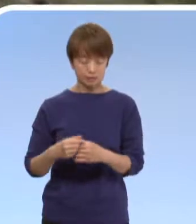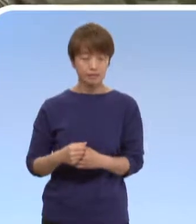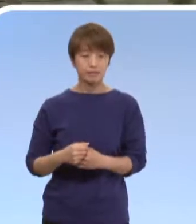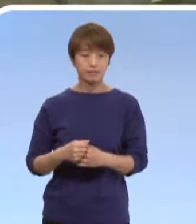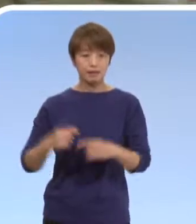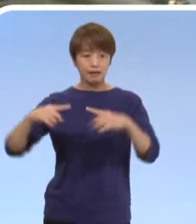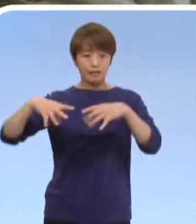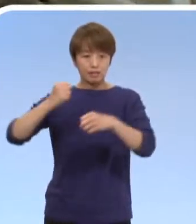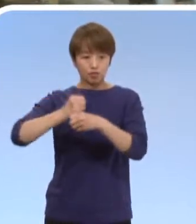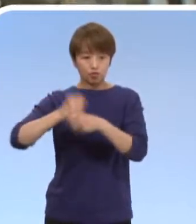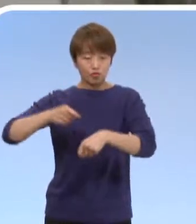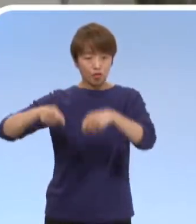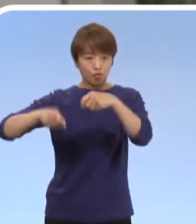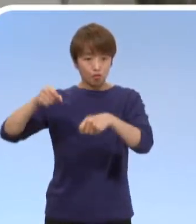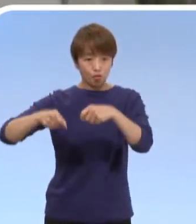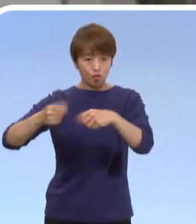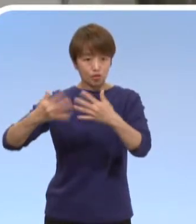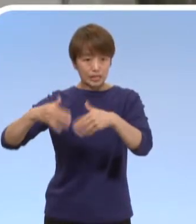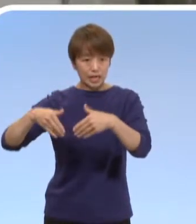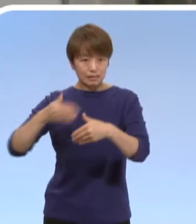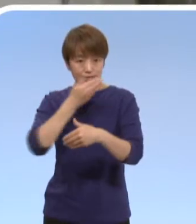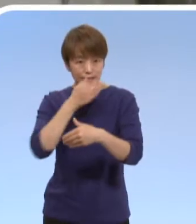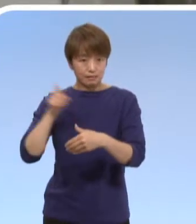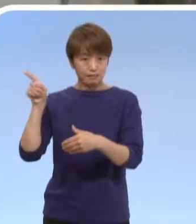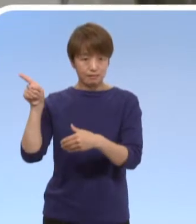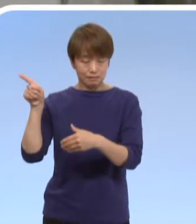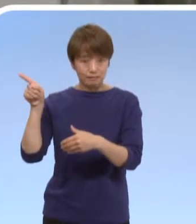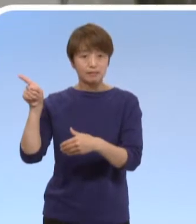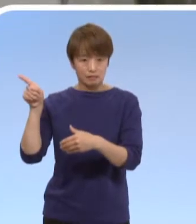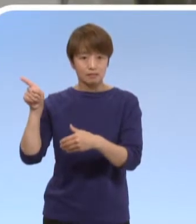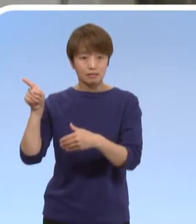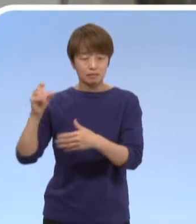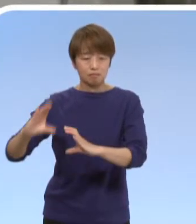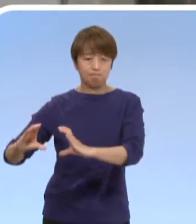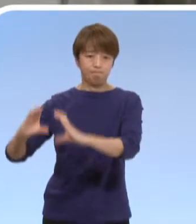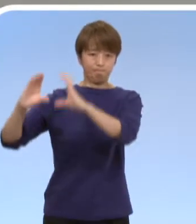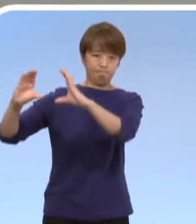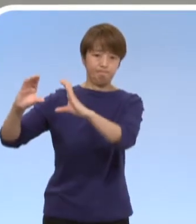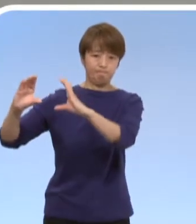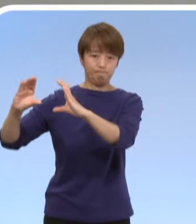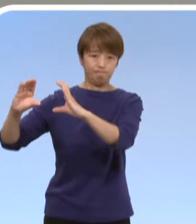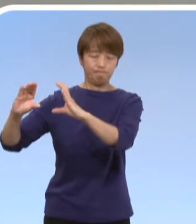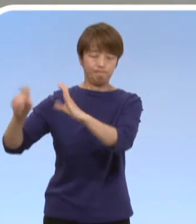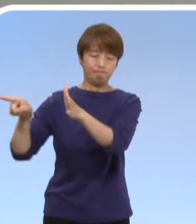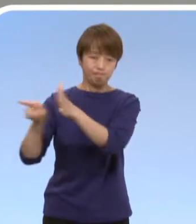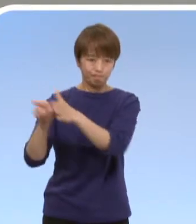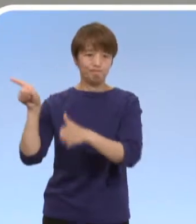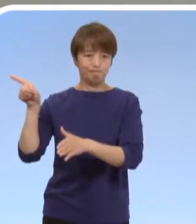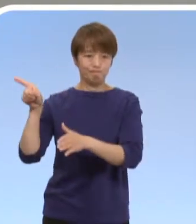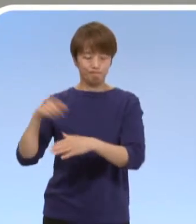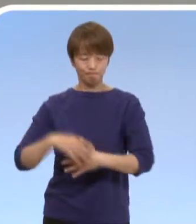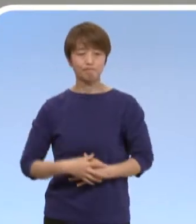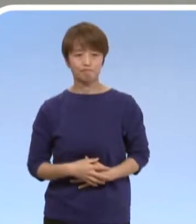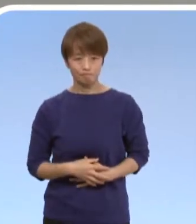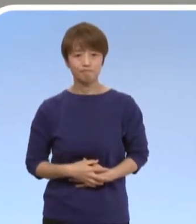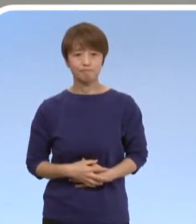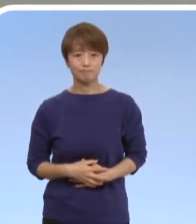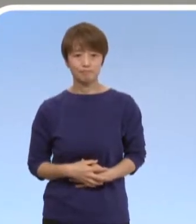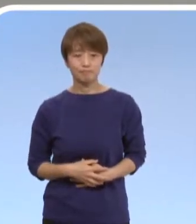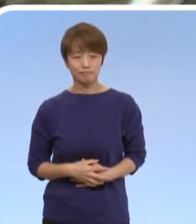さらに発電した電気をコントロールする重要な装置も通常より高い位置に設置されています